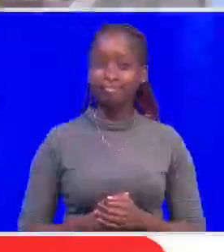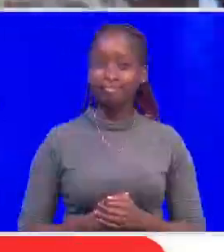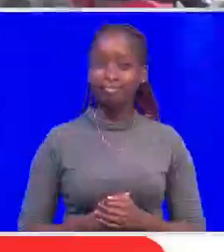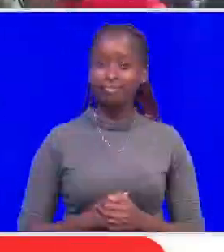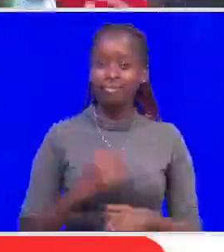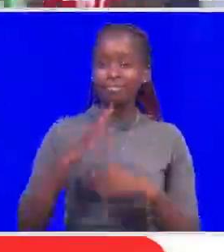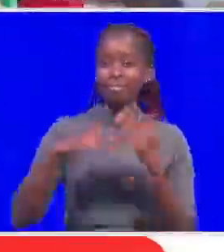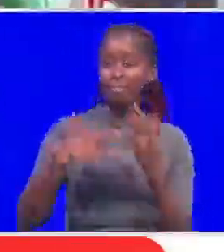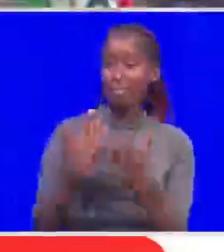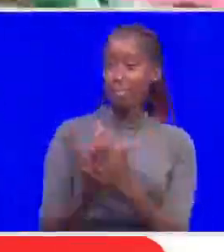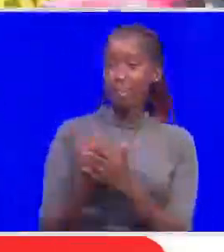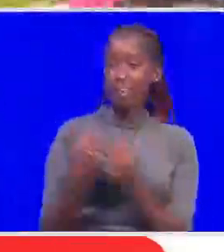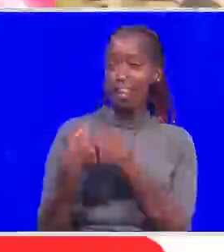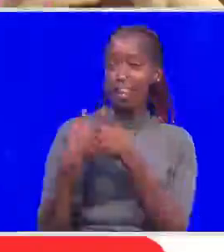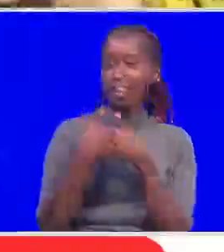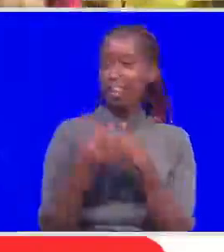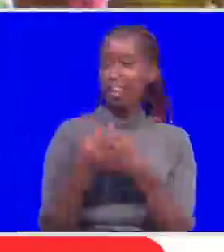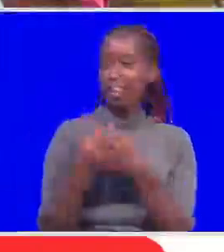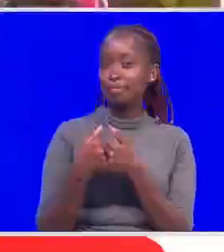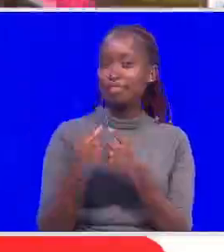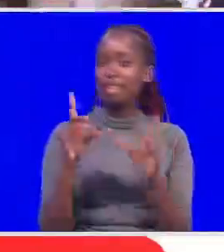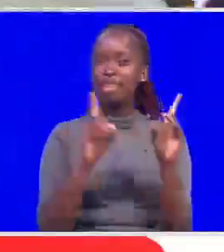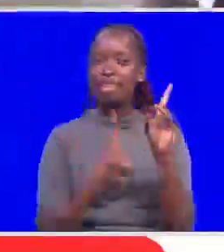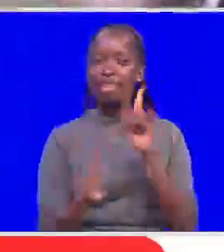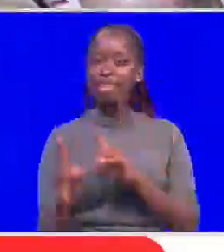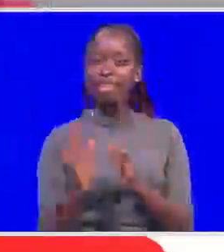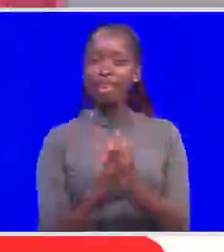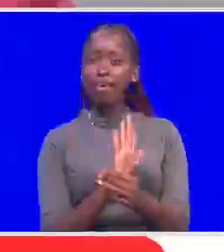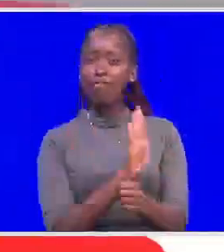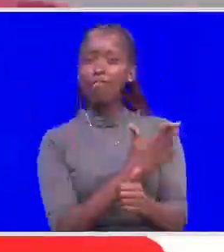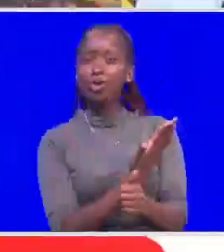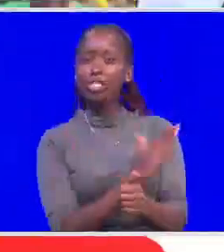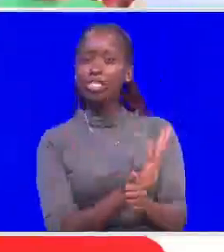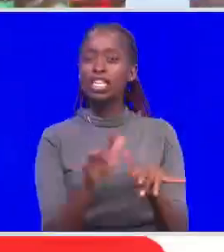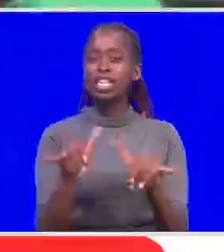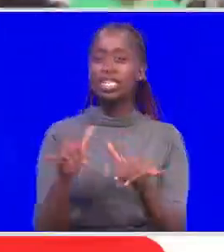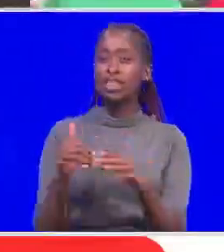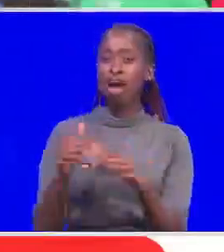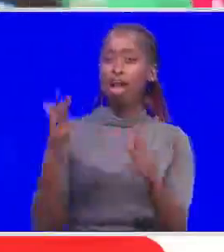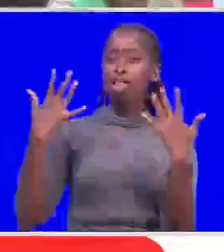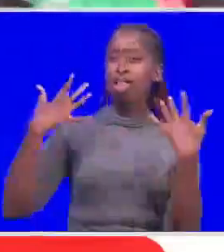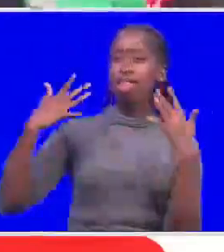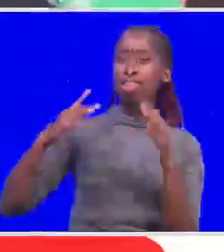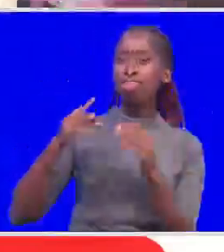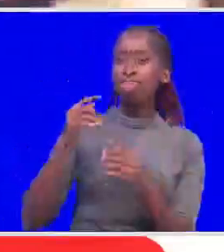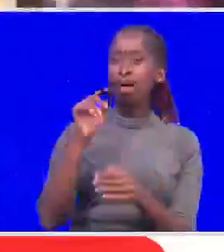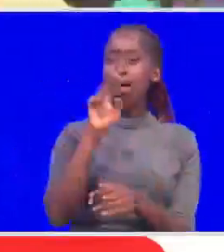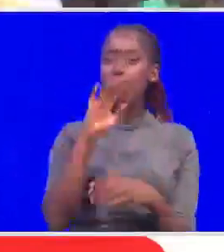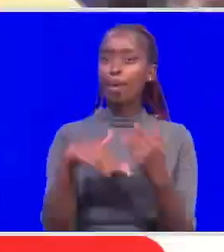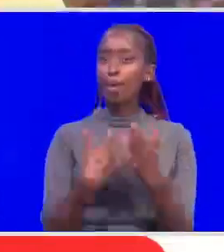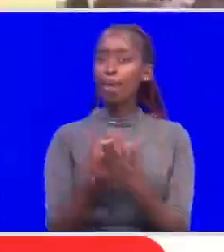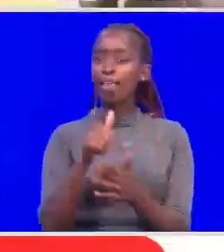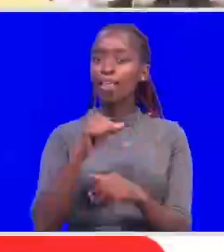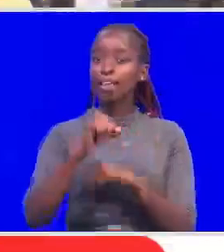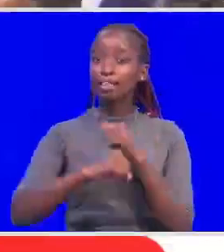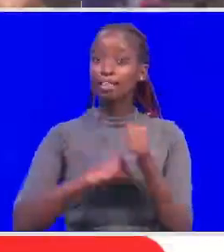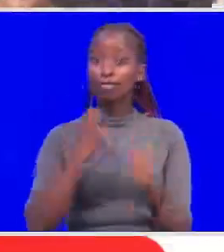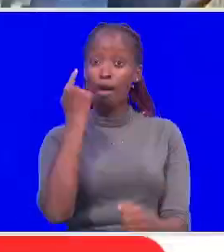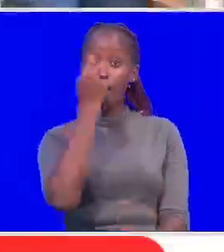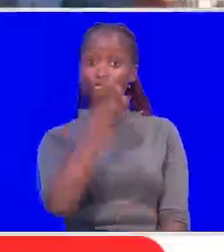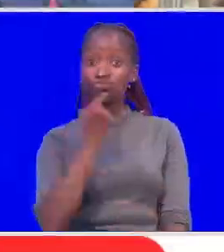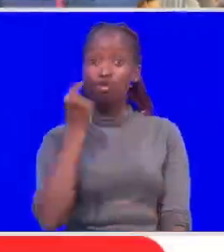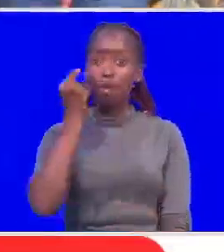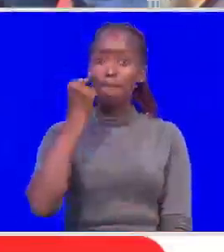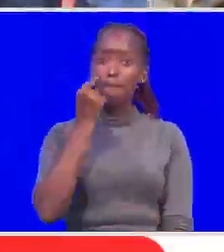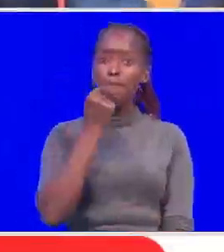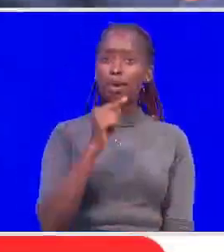Michezo, densi, muziki zilijaa hewani, shughuli nyingine kama uchoraji wa nyuso, kurukaruka katika kasri